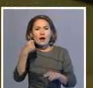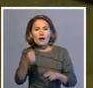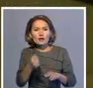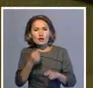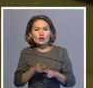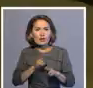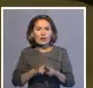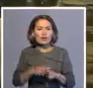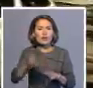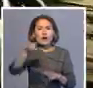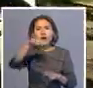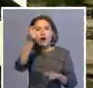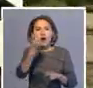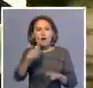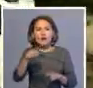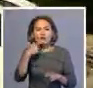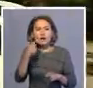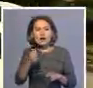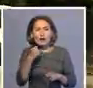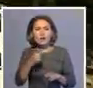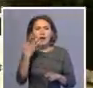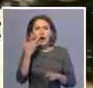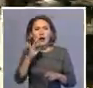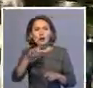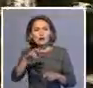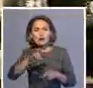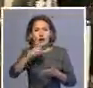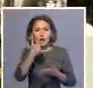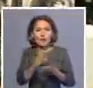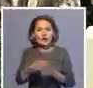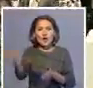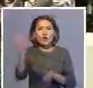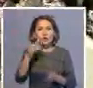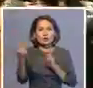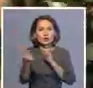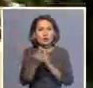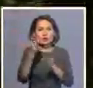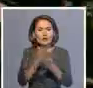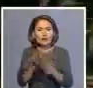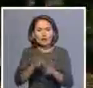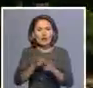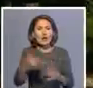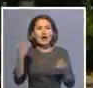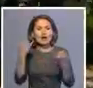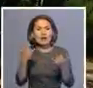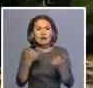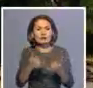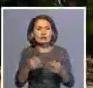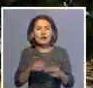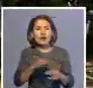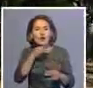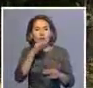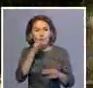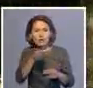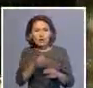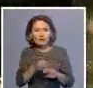ардагерлердің үйлестіру кеңесі мен Ауған соғысының ардагерлері ақш бас консулдығының өкілін шақыртты. Алайда консулдық өкілі көңіл көншітер жауап бермеген